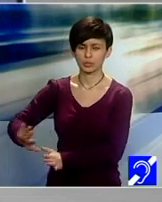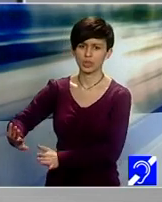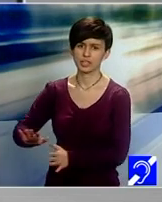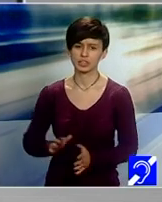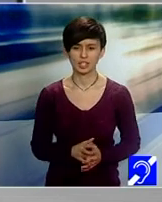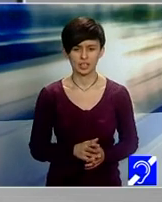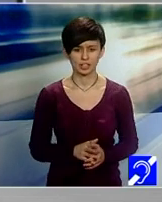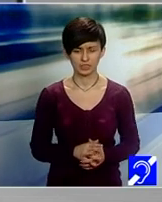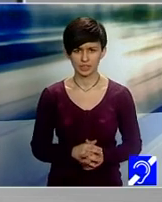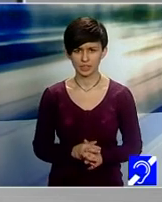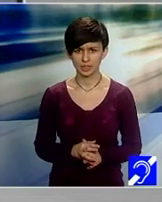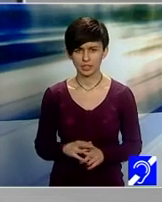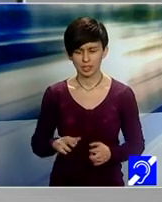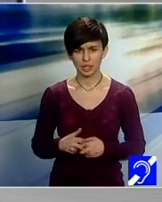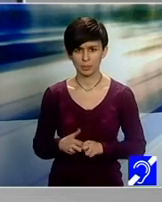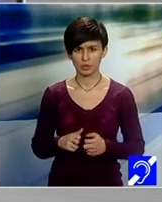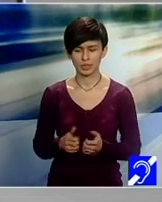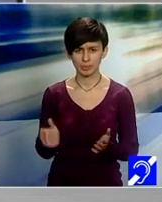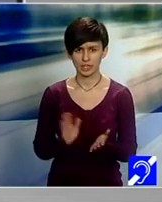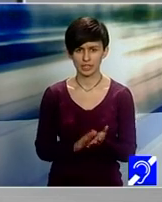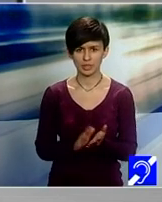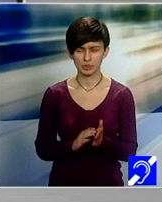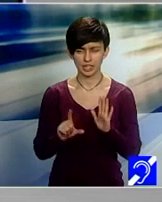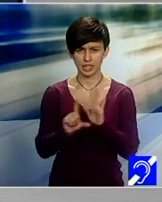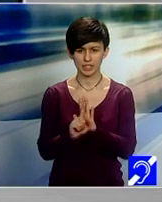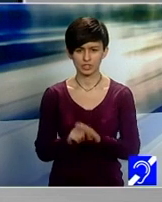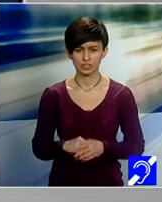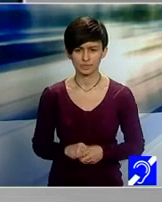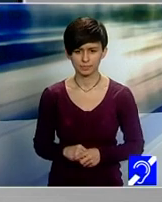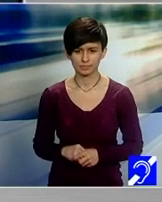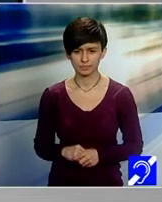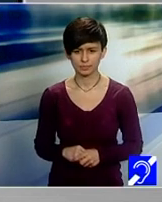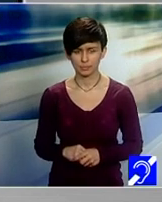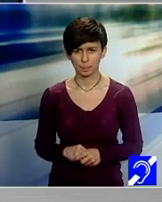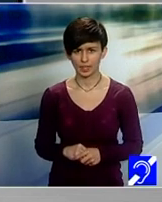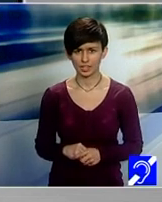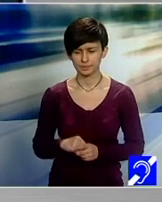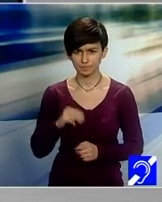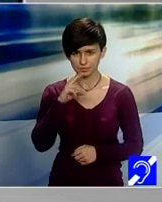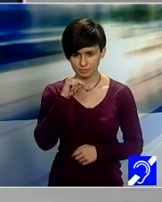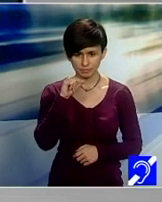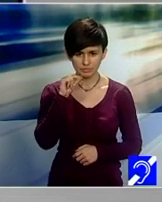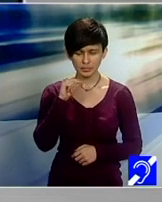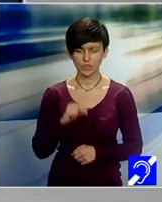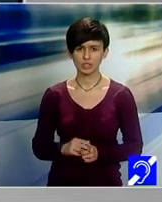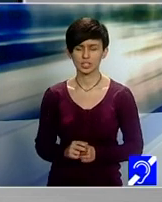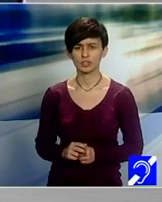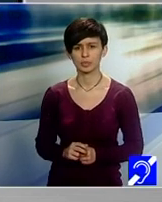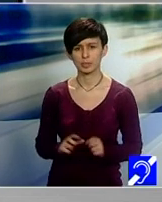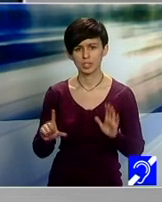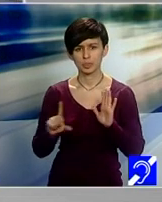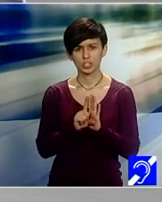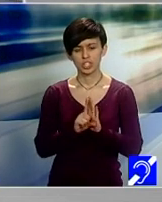tergiversări și probleme în aplicarea acestei legi. Da. Bun, o să reluăm discuția odată ce legea va